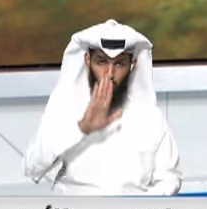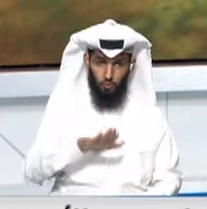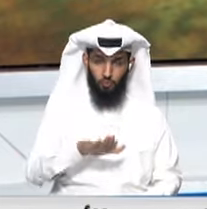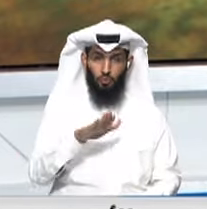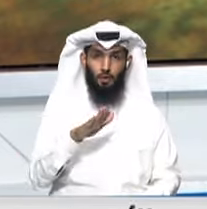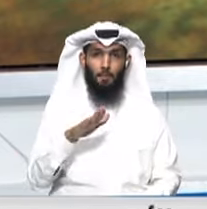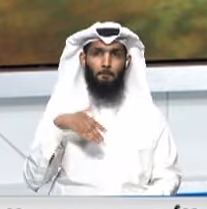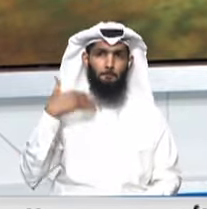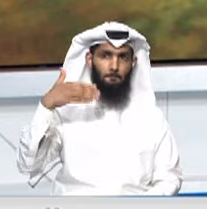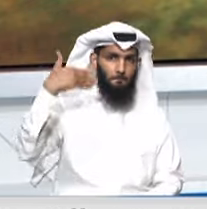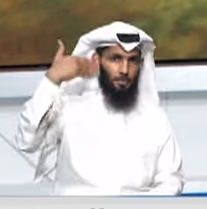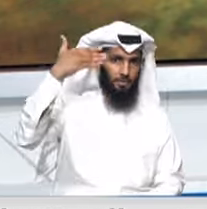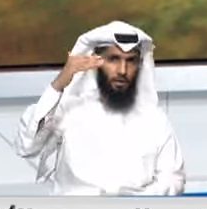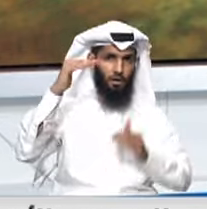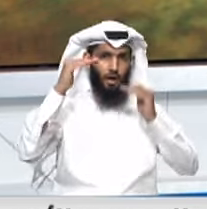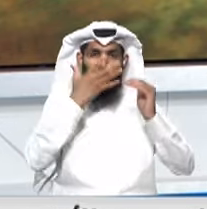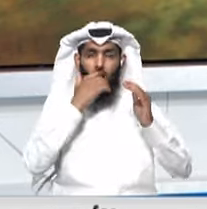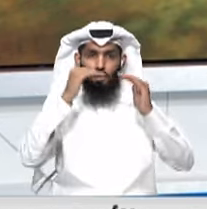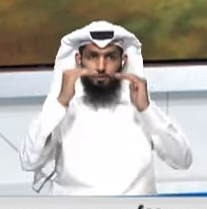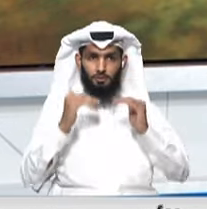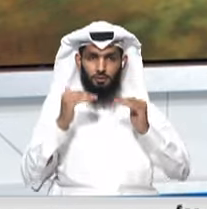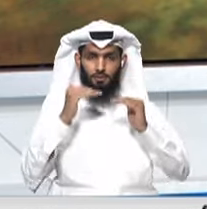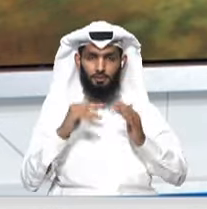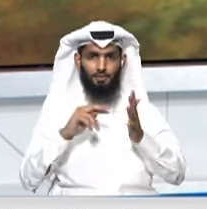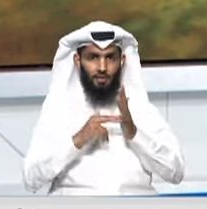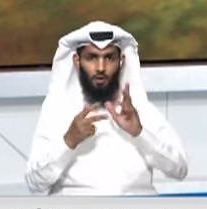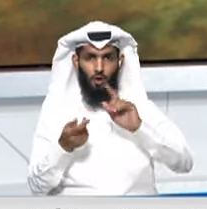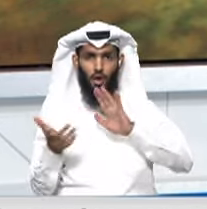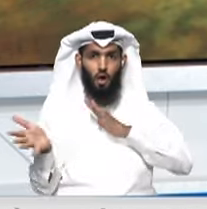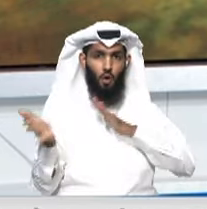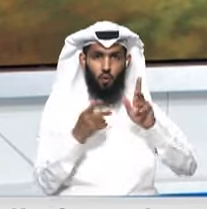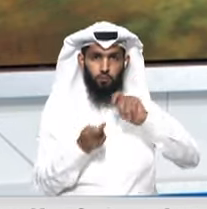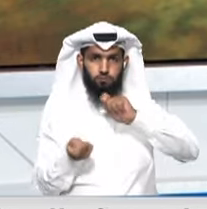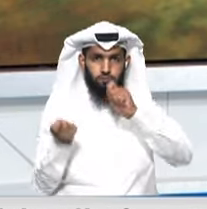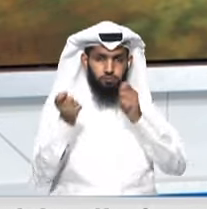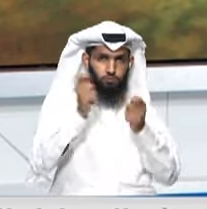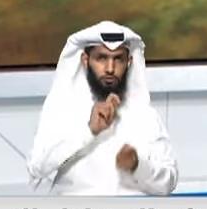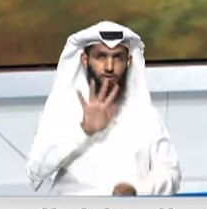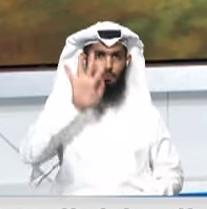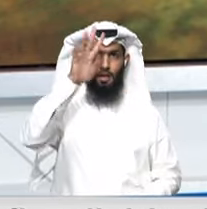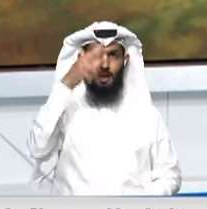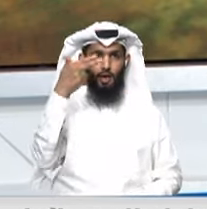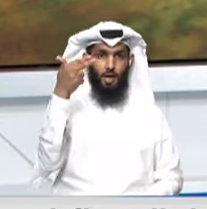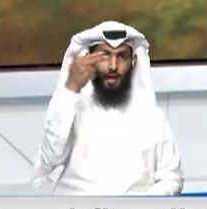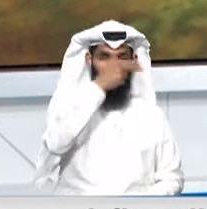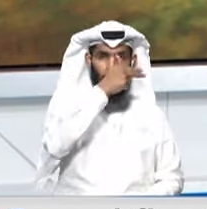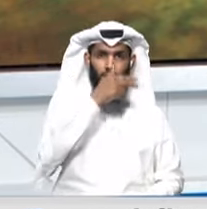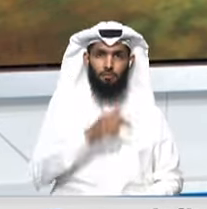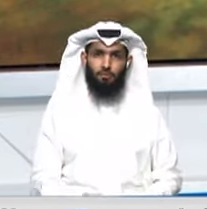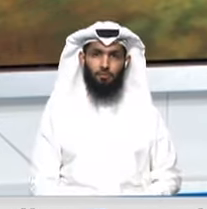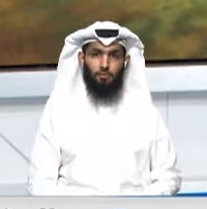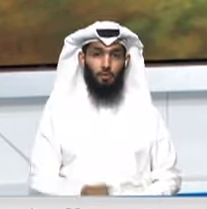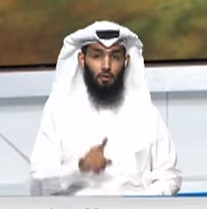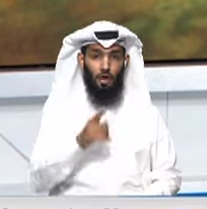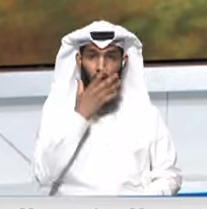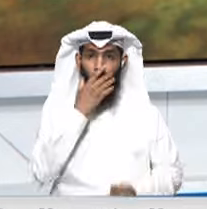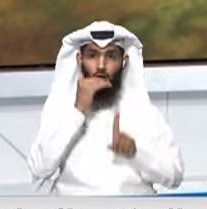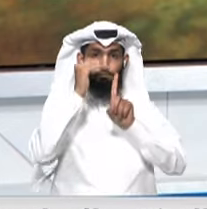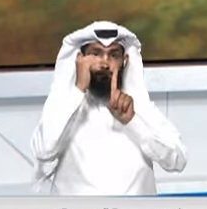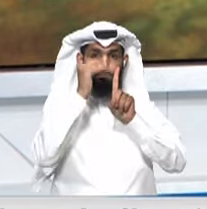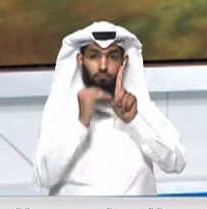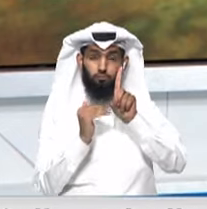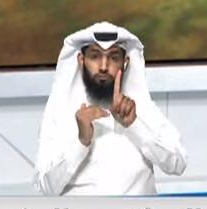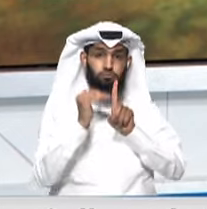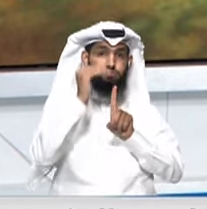تدريجيا مع تحول الرياح إلى الرياح الشمالية الغربية وارتفاع تدريجي في درجات الحرارة قد تصل إلى 50